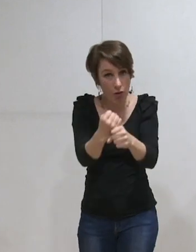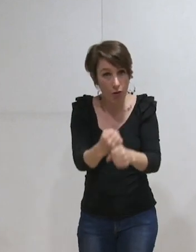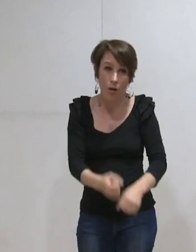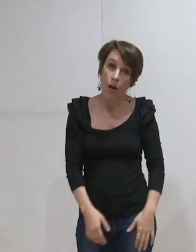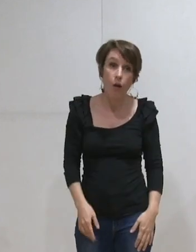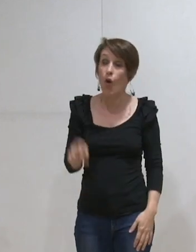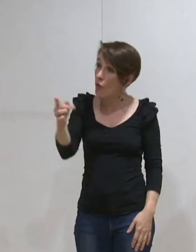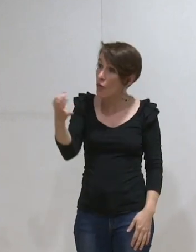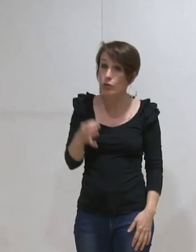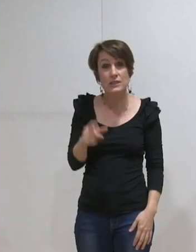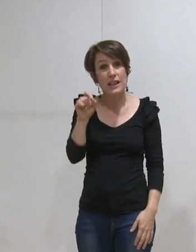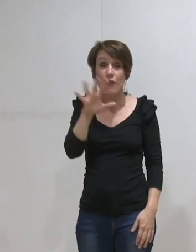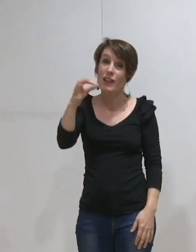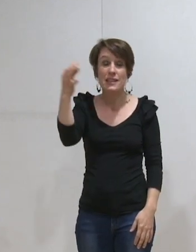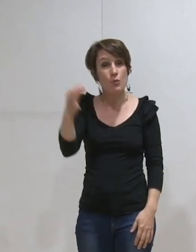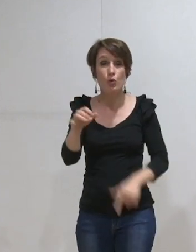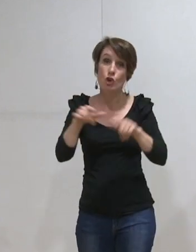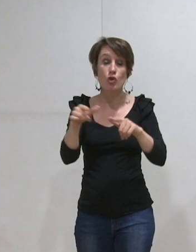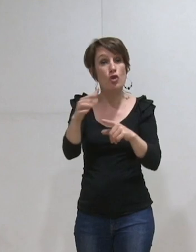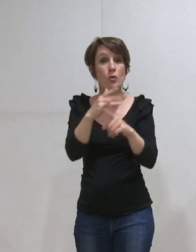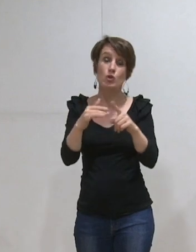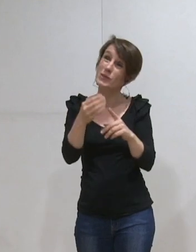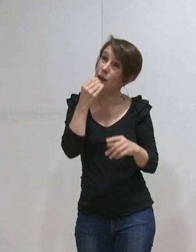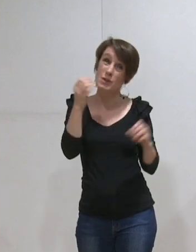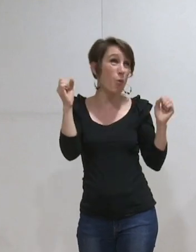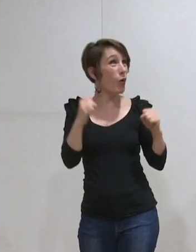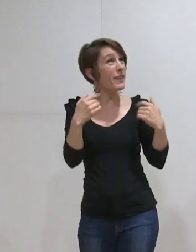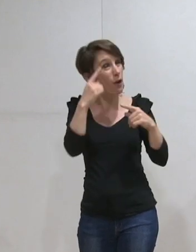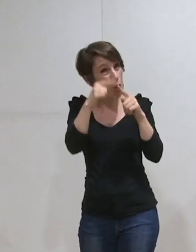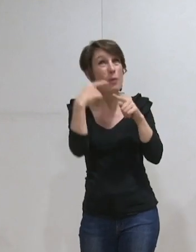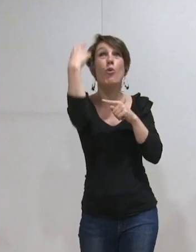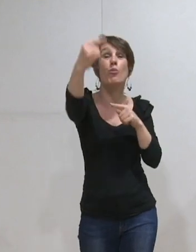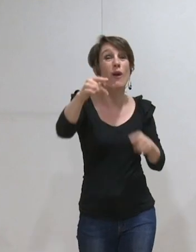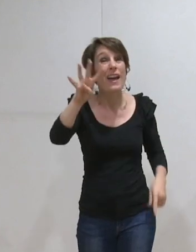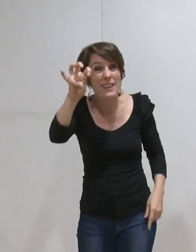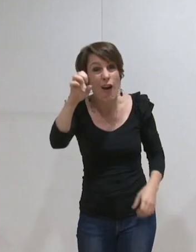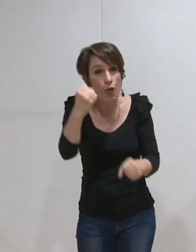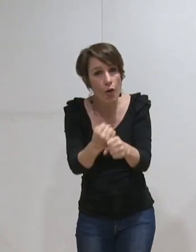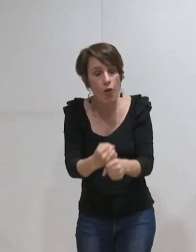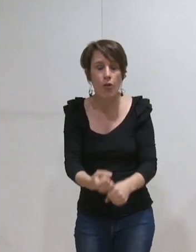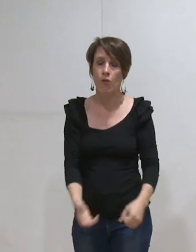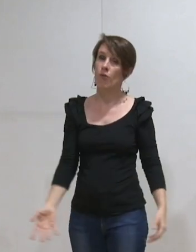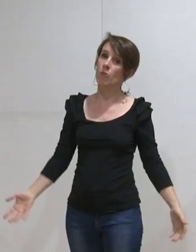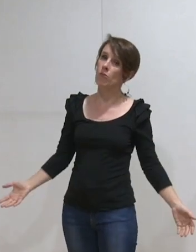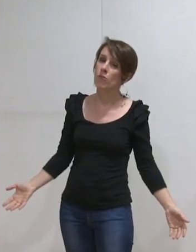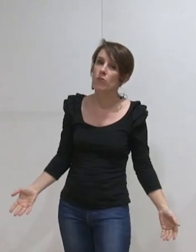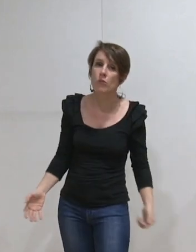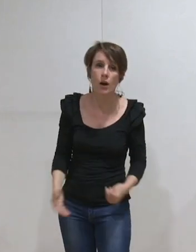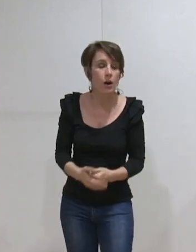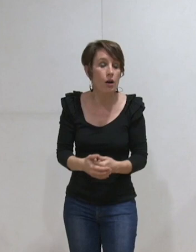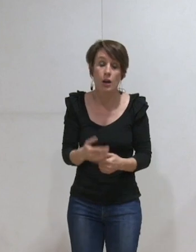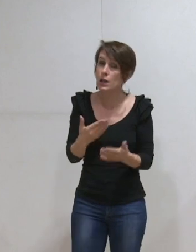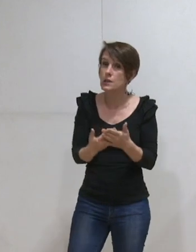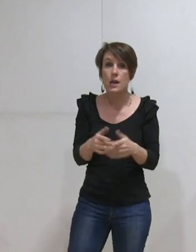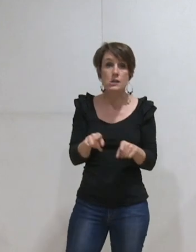ça va bien mais c'est pour dans 40 ans je crois que nous avons sur cette question du logement comme sur la question peut-être similaire du dérèglement